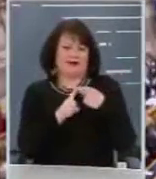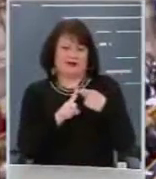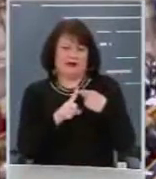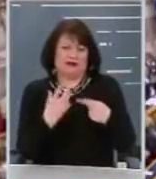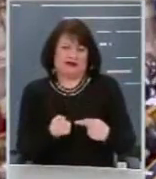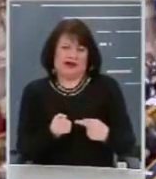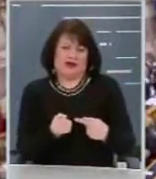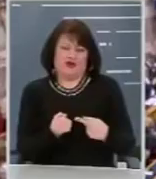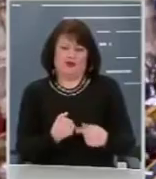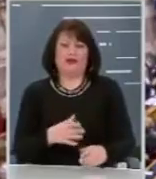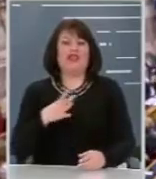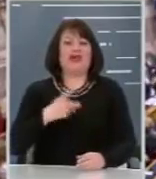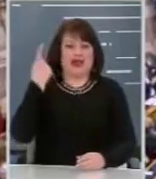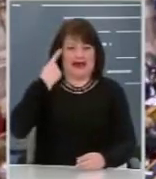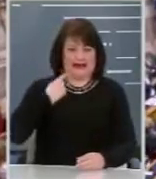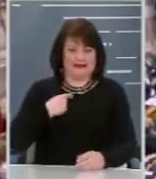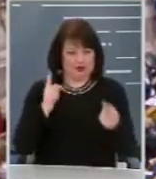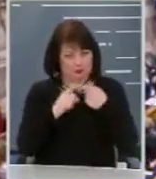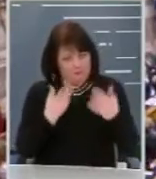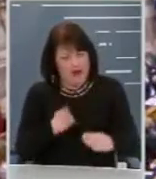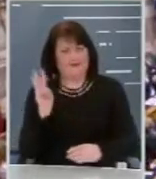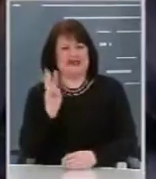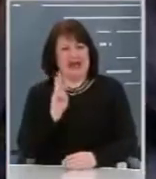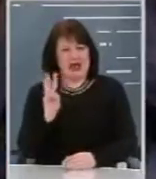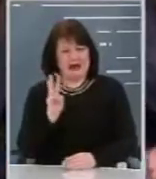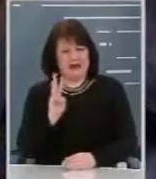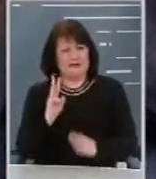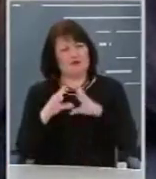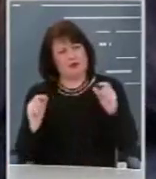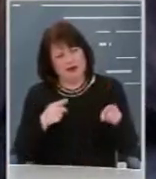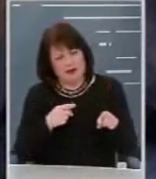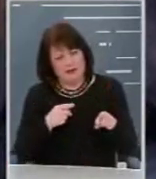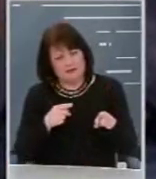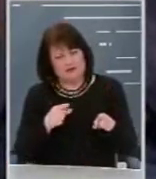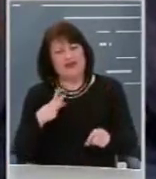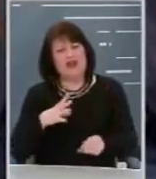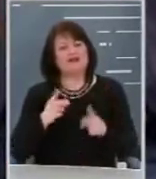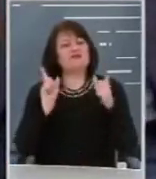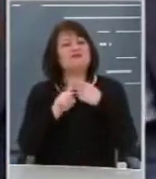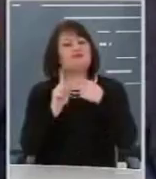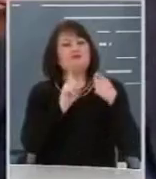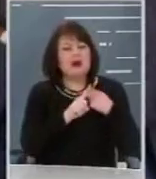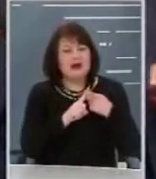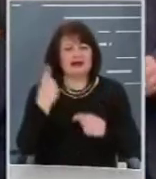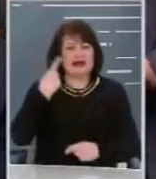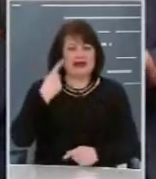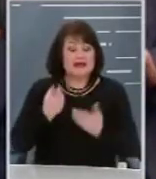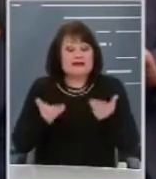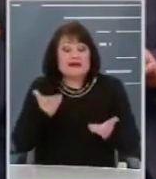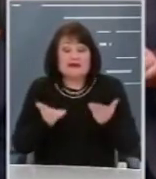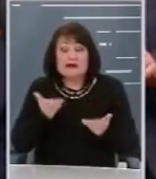Αν θέλετε λοιπόν να με κρίνετε για τον κύριο Ψυχάρη και για οποιονδήποτε άλλο, να κρίνετε και να